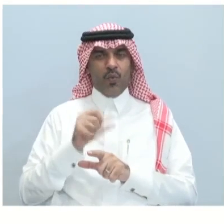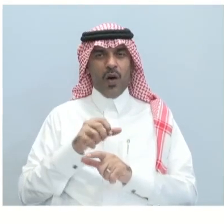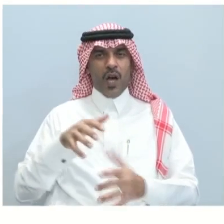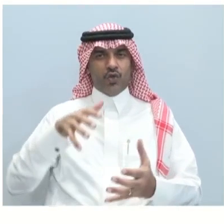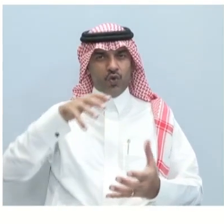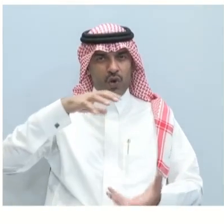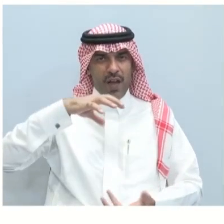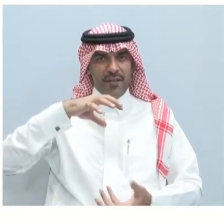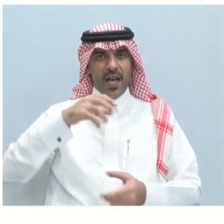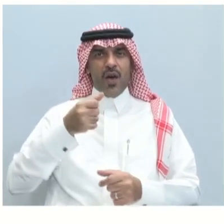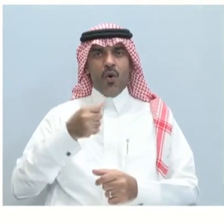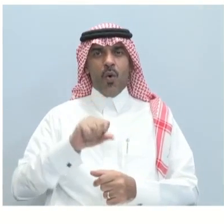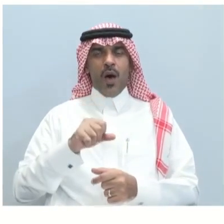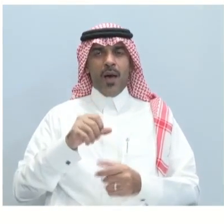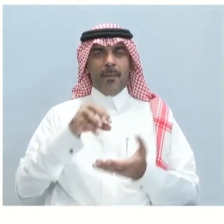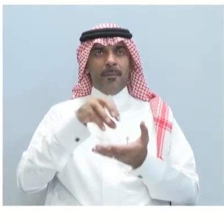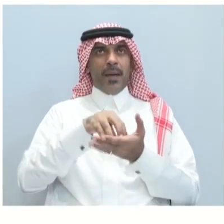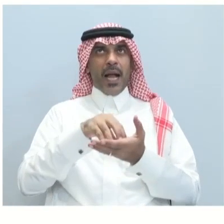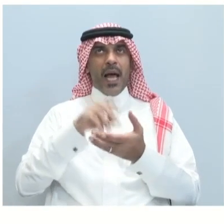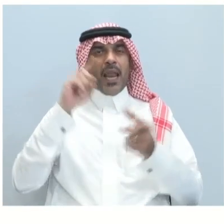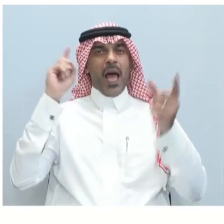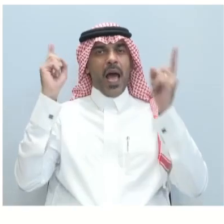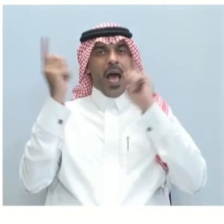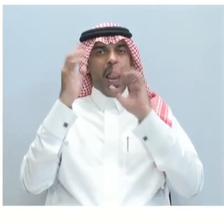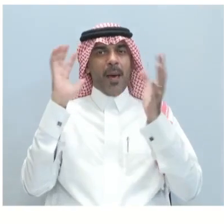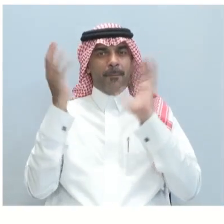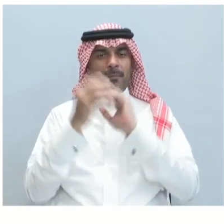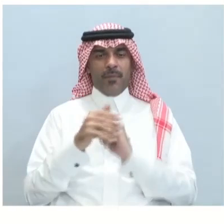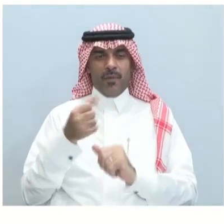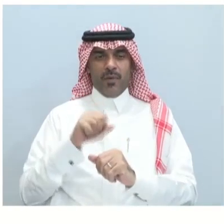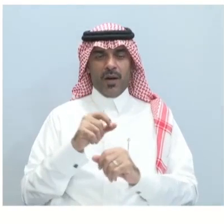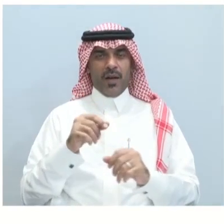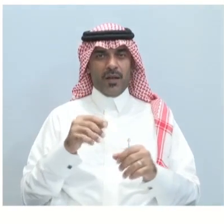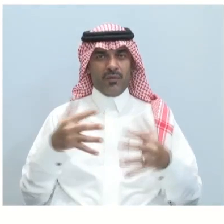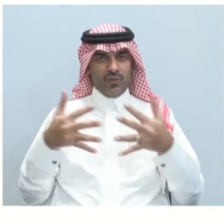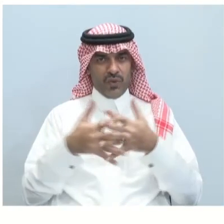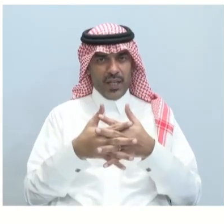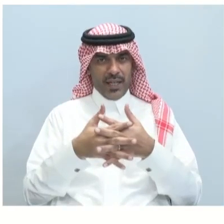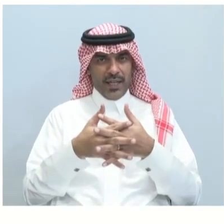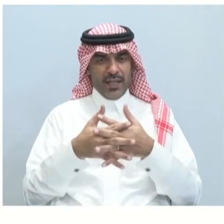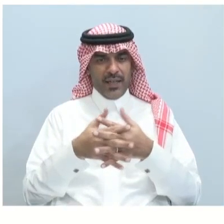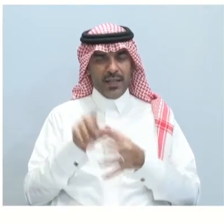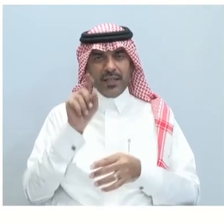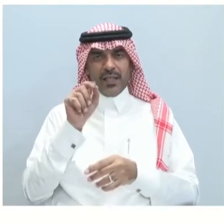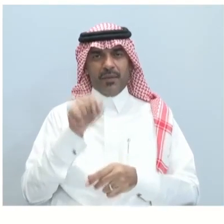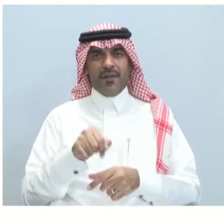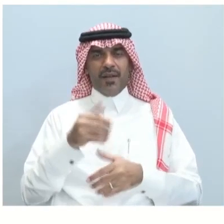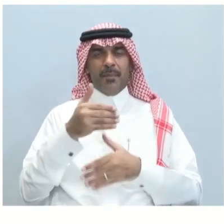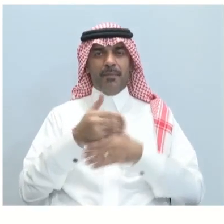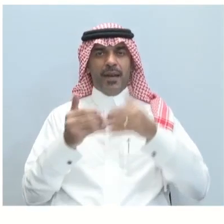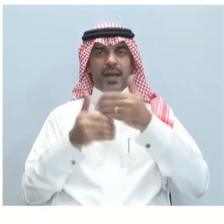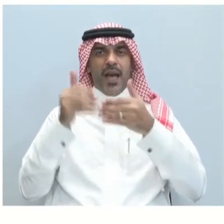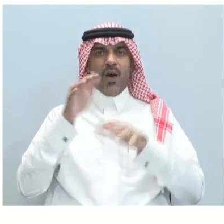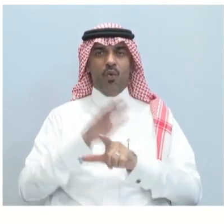ومجغرافيته ومكانته العالمين والمشاركه الايجابيه في بناء وطني احسنتم